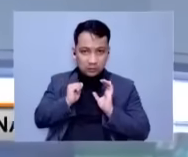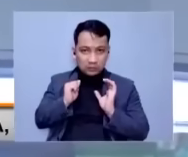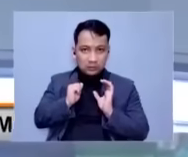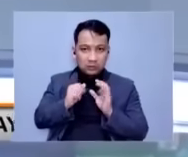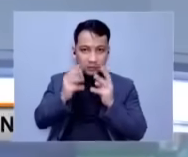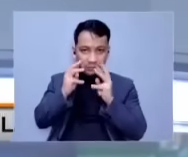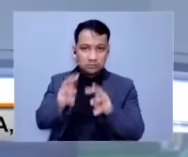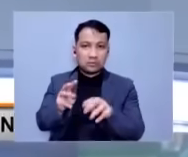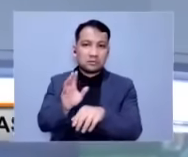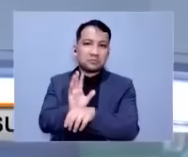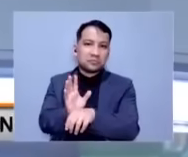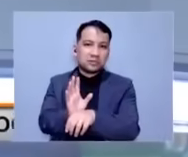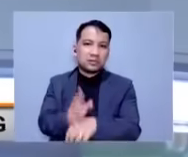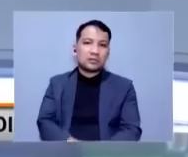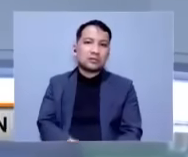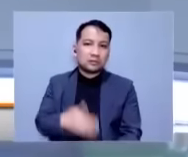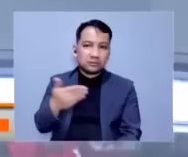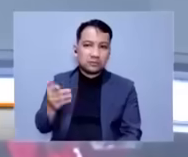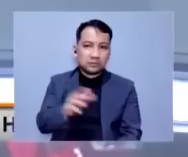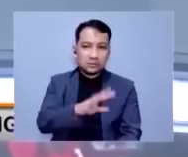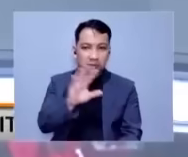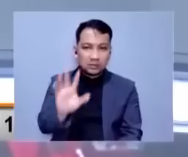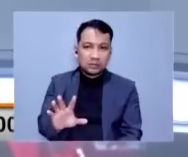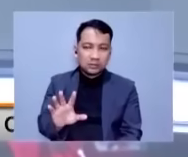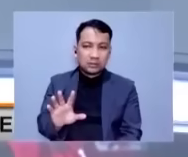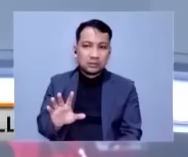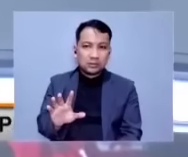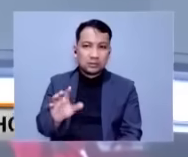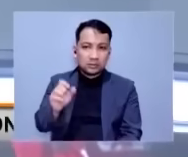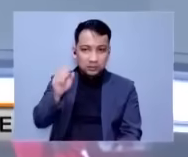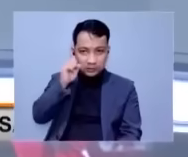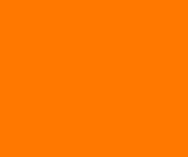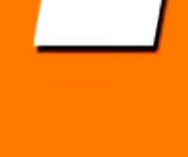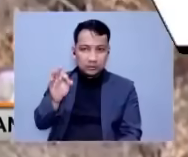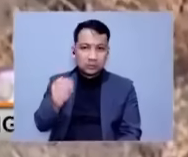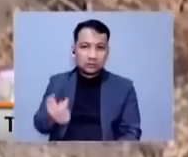ng pelikula. Nasa frontline ng balitang yan, si Elaine Fulgencio.